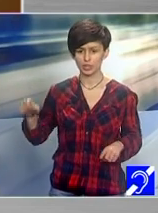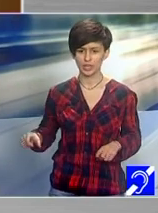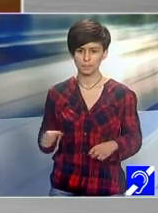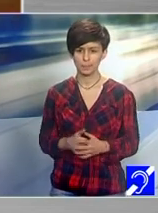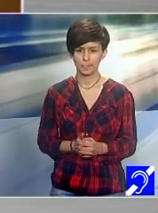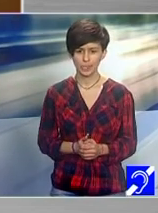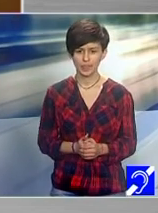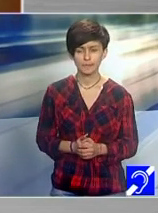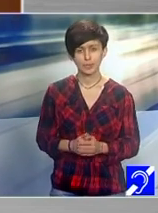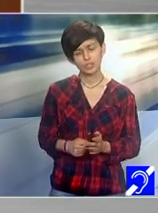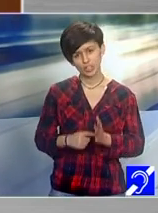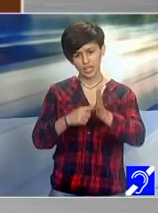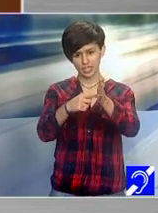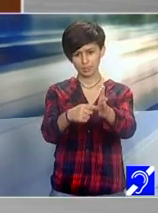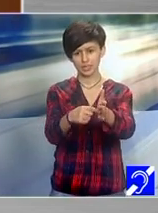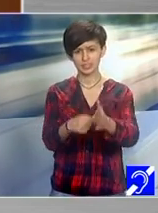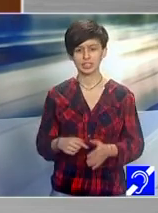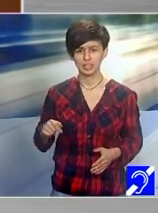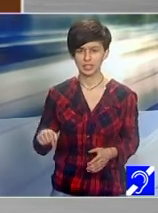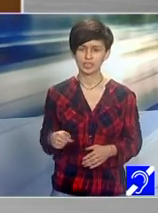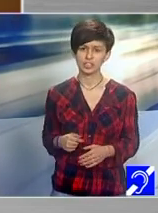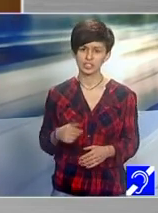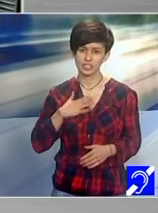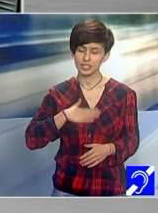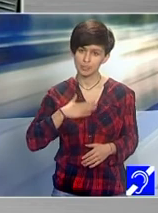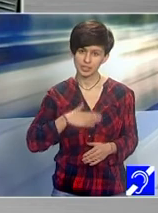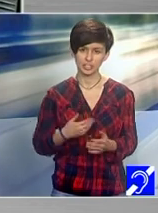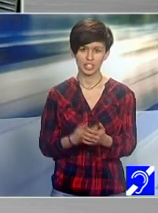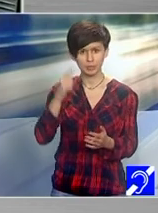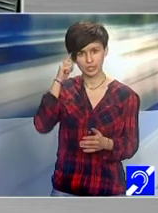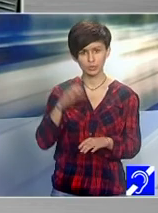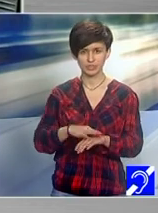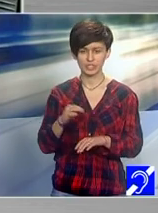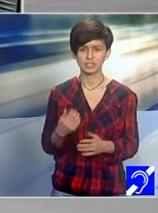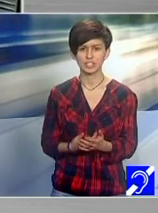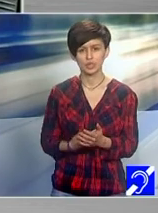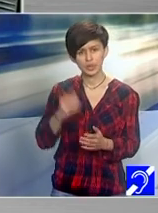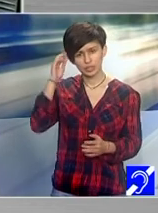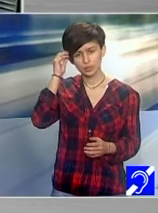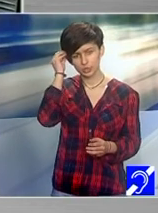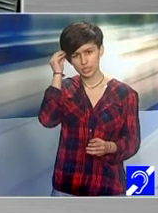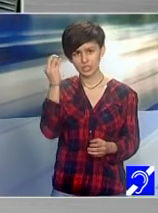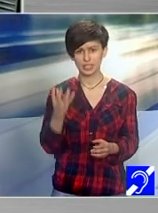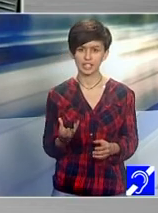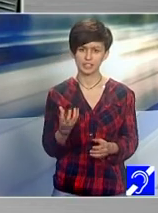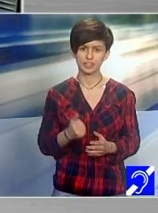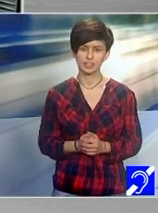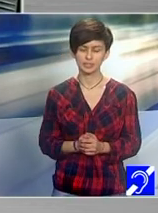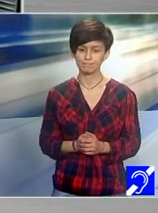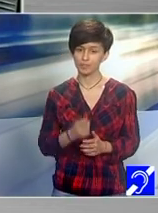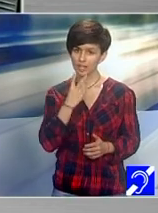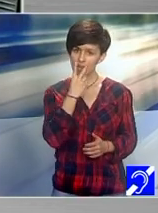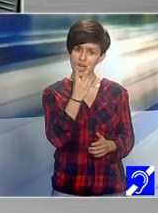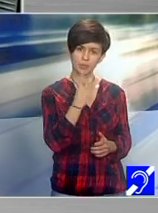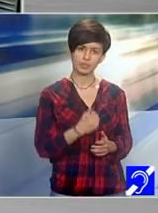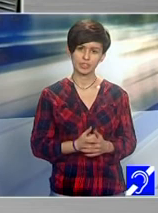imprima oarecum acest gust pentru invenții și pentru creativitate. Am remarcat, de aceea